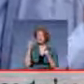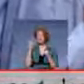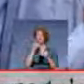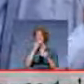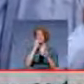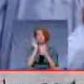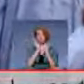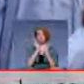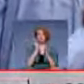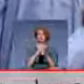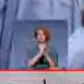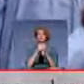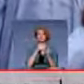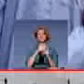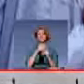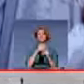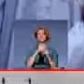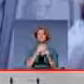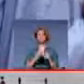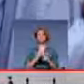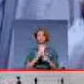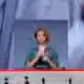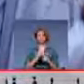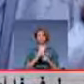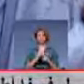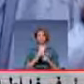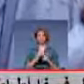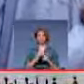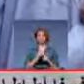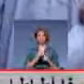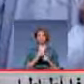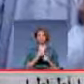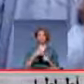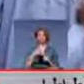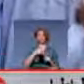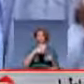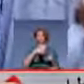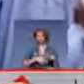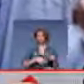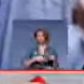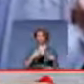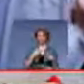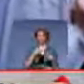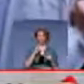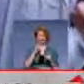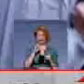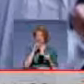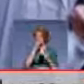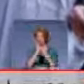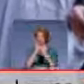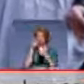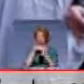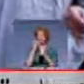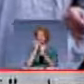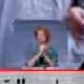الغرض من الموضوع، مش ان عمرو الليثي هو او الشيخ يوسف عمرو الليثي. لا الشيخ عمرو الليثي لا دلوقتي بان الفرق خلاص كده